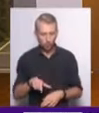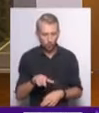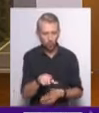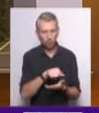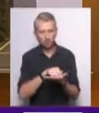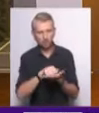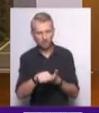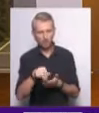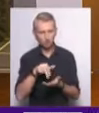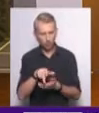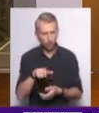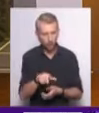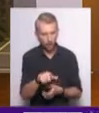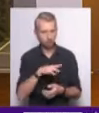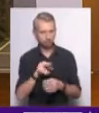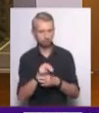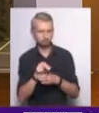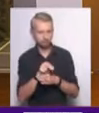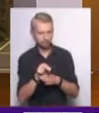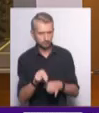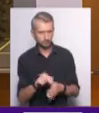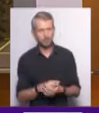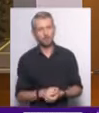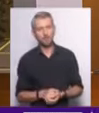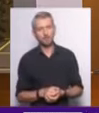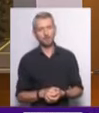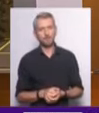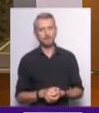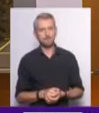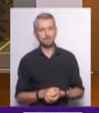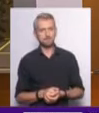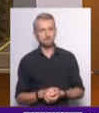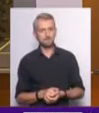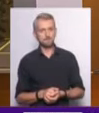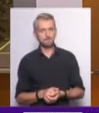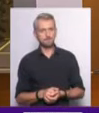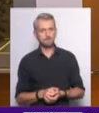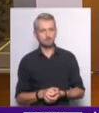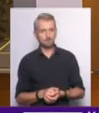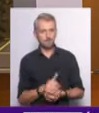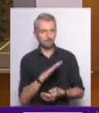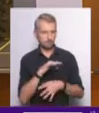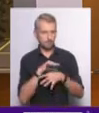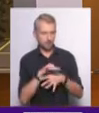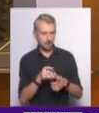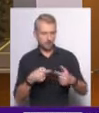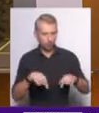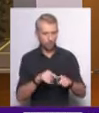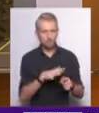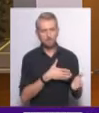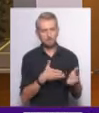асфальтне, і тротуарне покриття цього підходу до 71-ї школи. Тобто, велася на окрузі підготовка